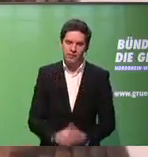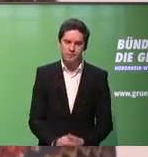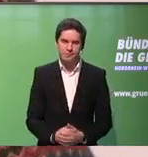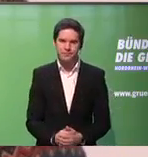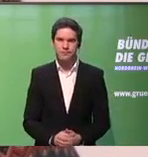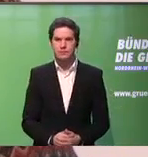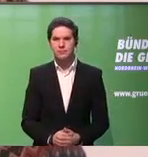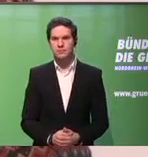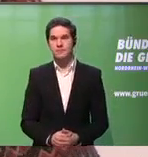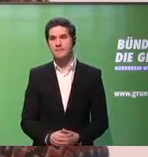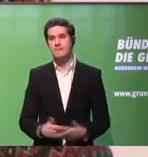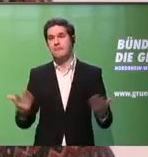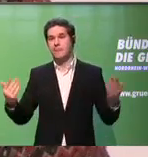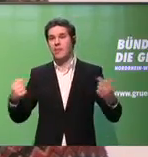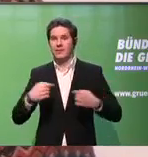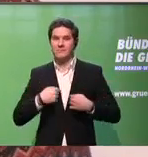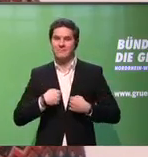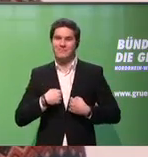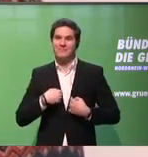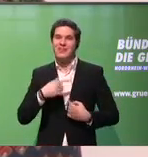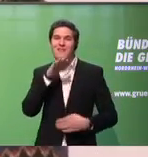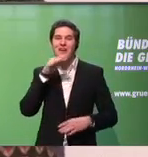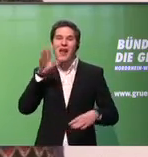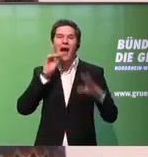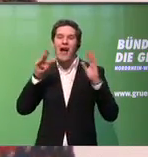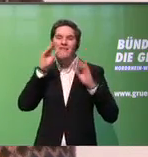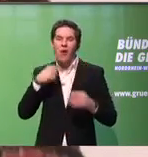Bestimmt erfahrene Kommunalos, die da jetzt klatschen.